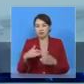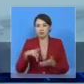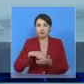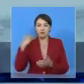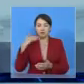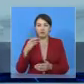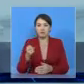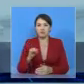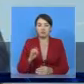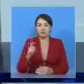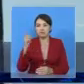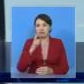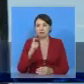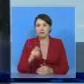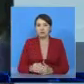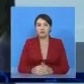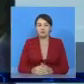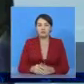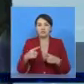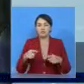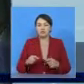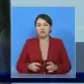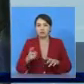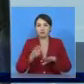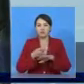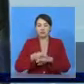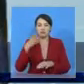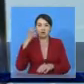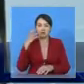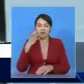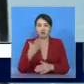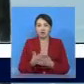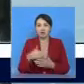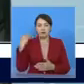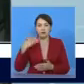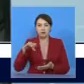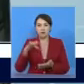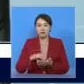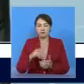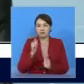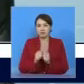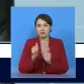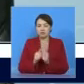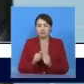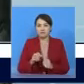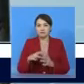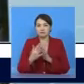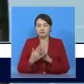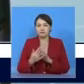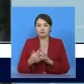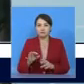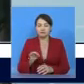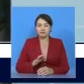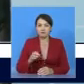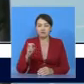по реализации ядохимикат. Частичное повреждение картофеля и овощей в пригороде города Актобе и в частности в Желтовском сельском